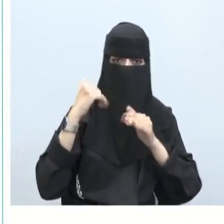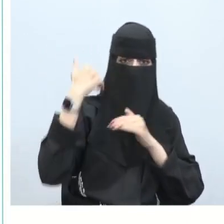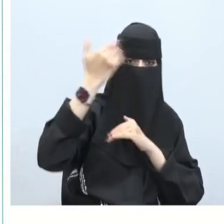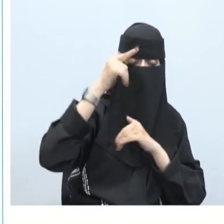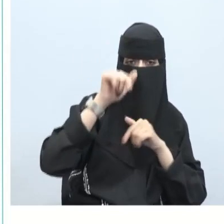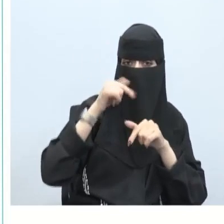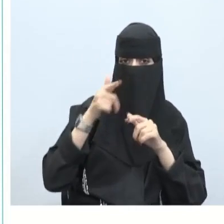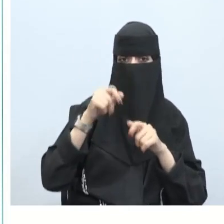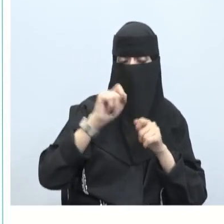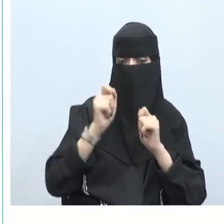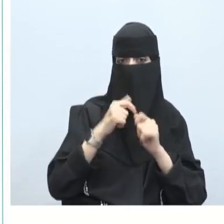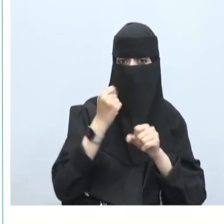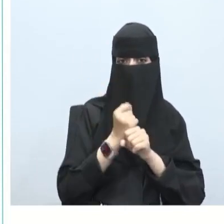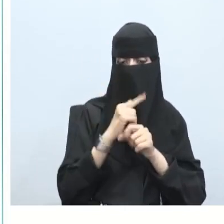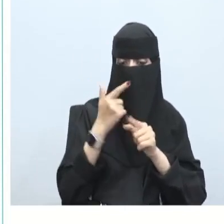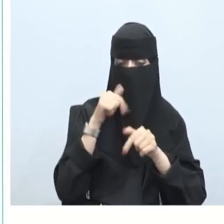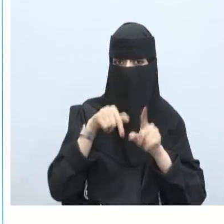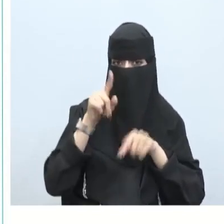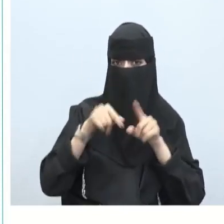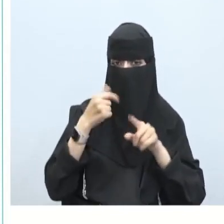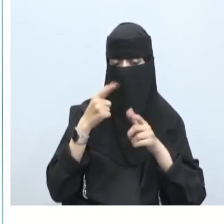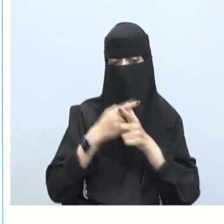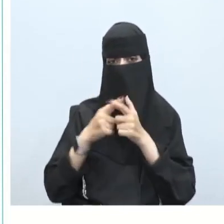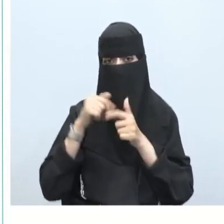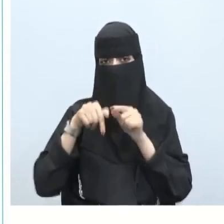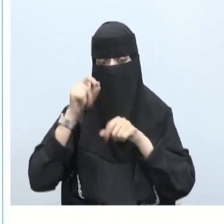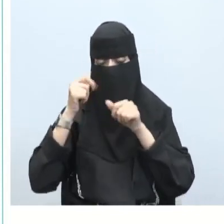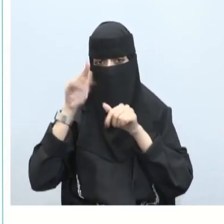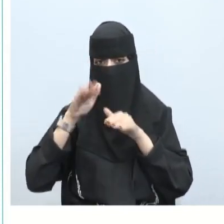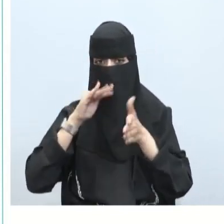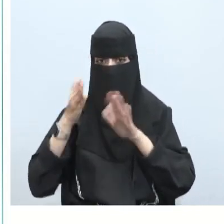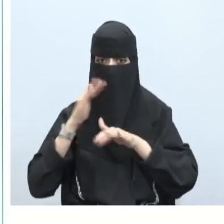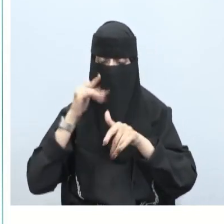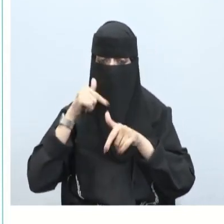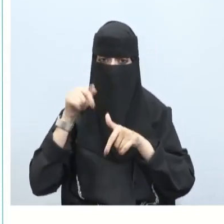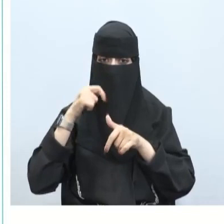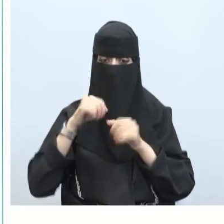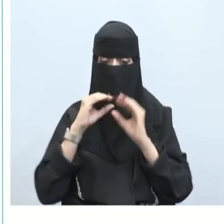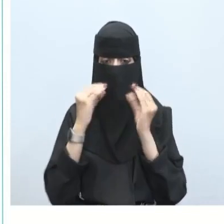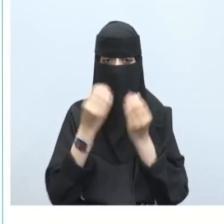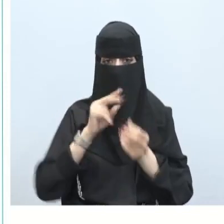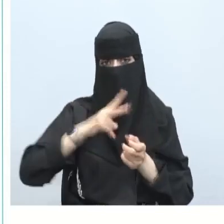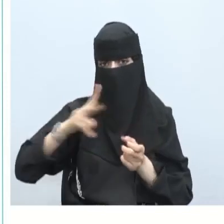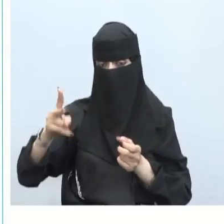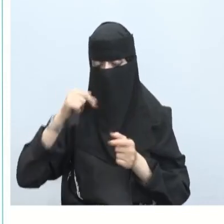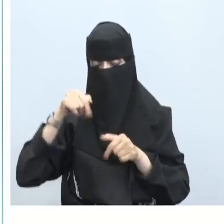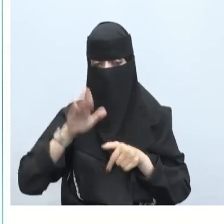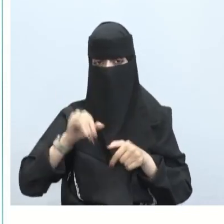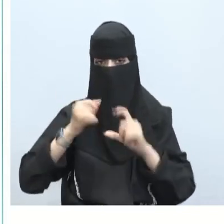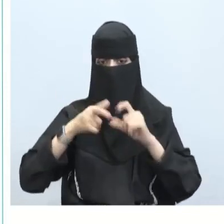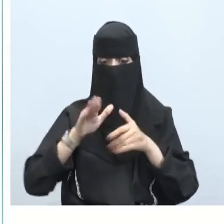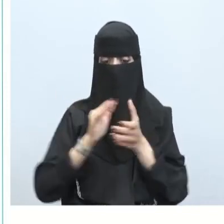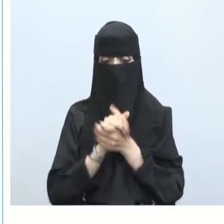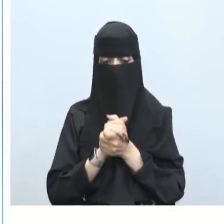عن المستقبل وكذلك تقارن ما بين الميزانيات ما بين الادارات المتعدده في